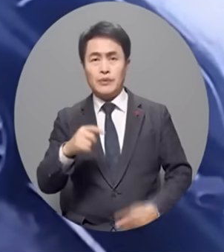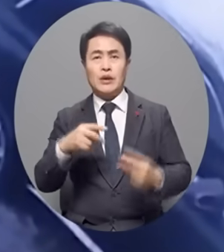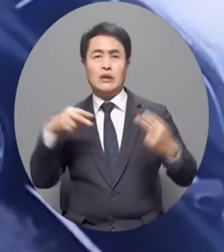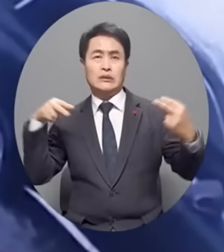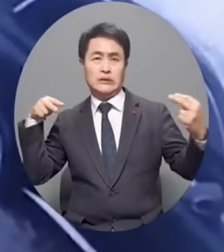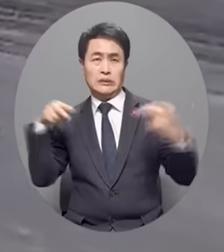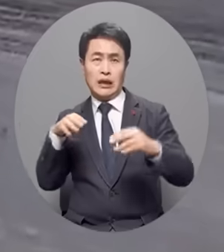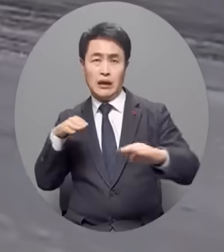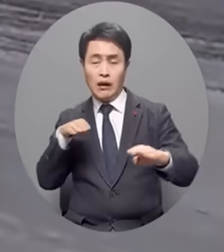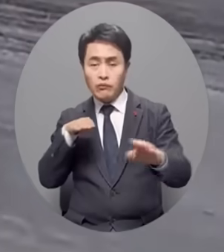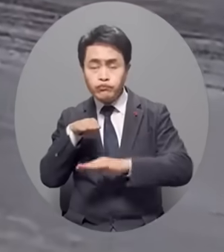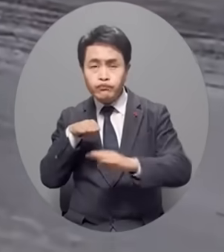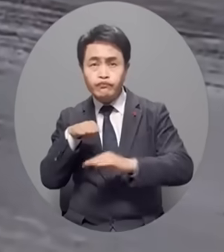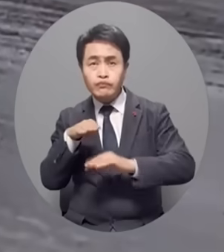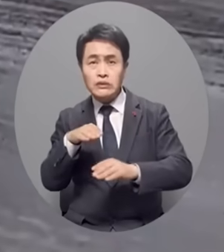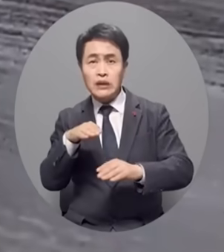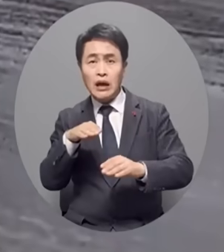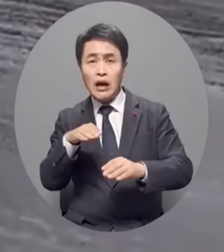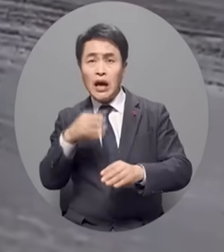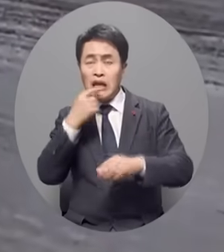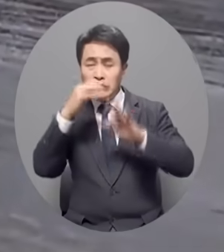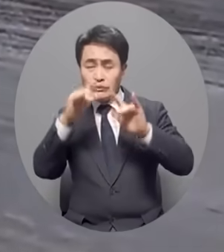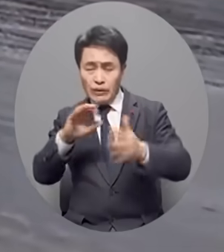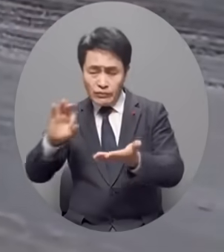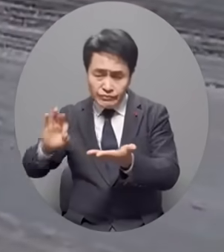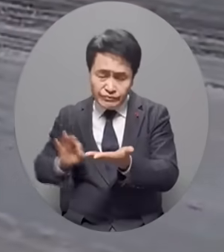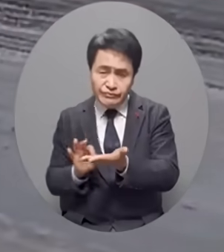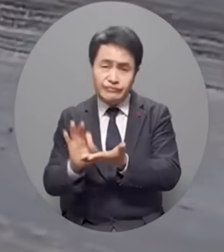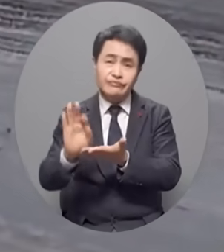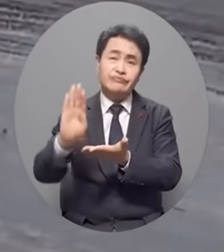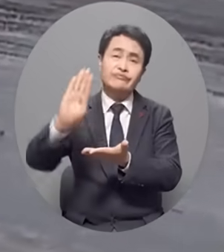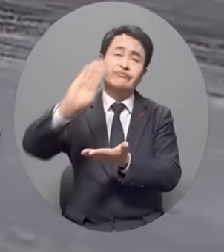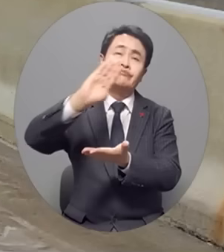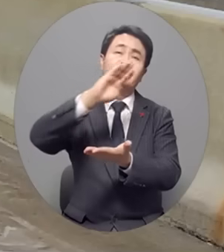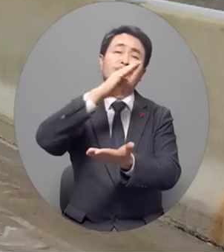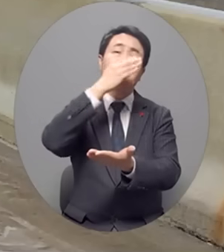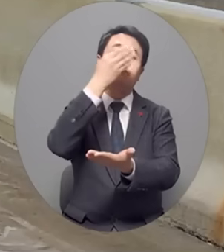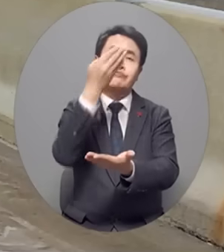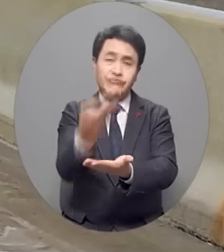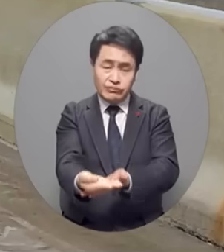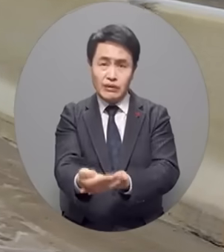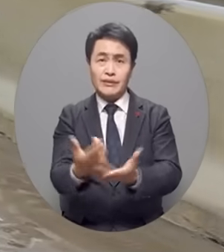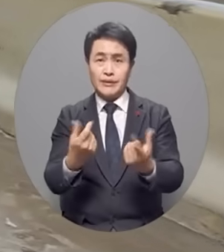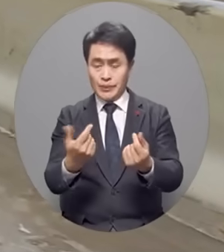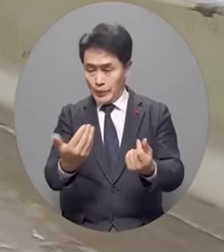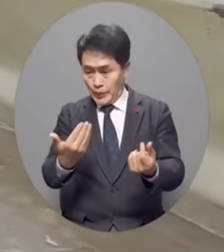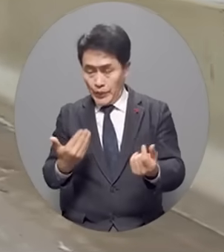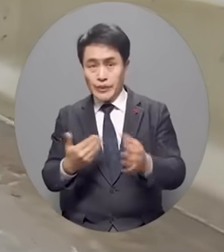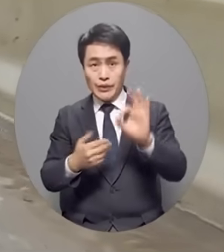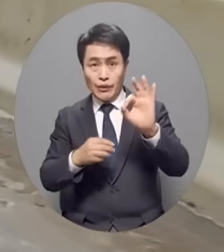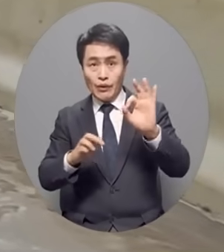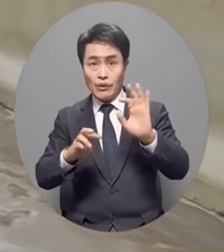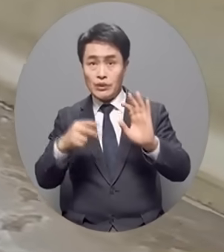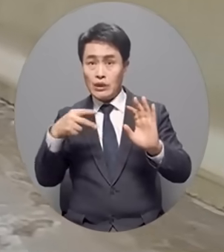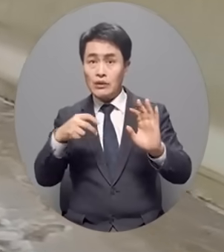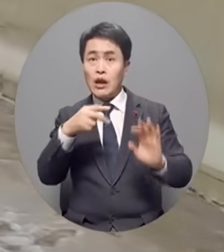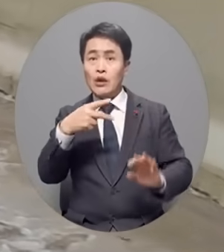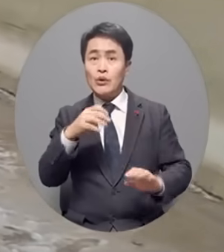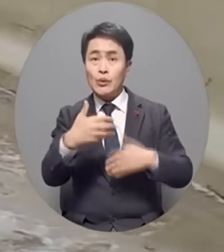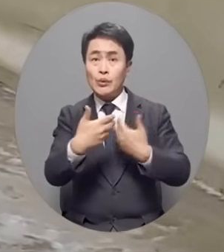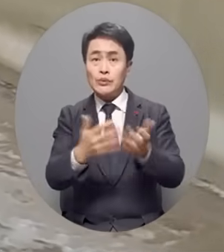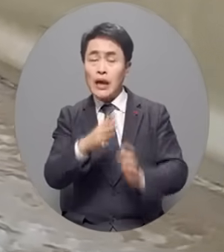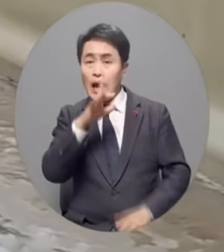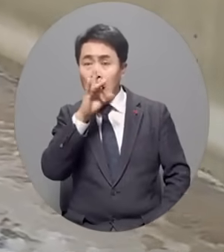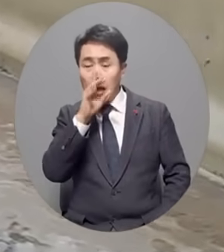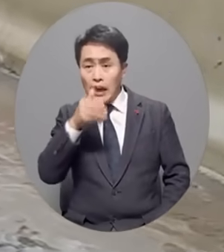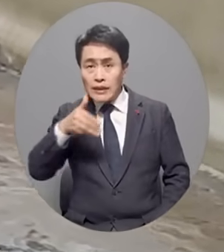달리던 승용차가 눈길에 미끄러지면서 전복되는 사고가 발생했습니다. 앞서 오전 10시에는 영동고속도로 강릉